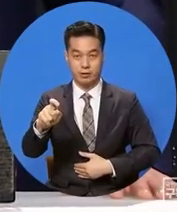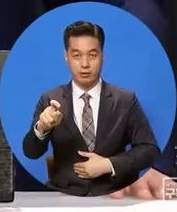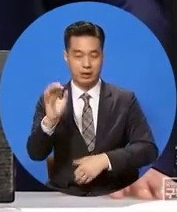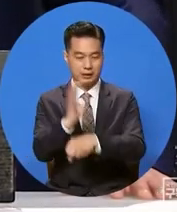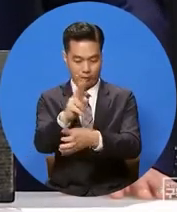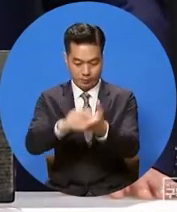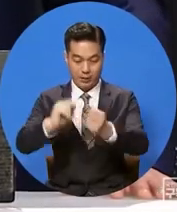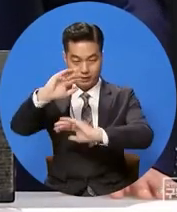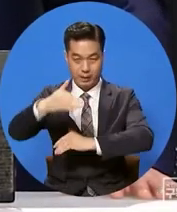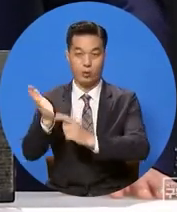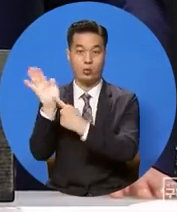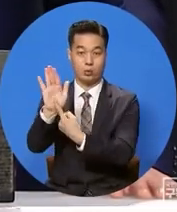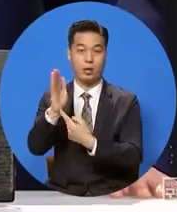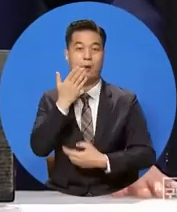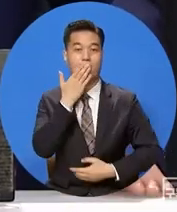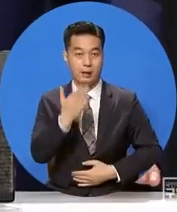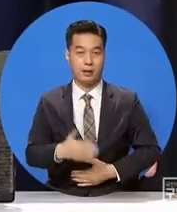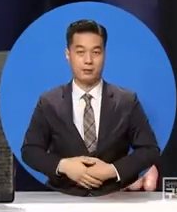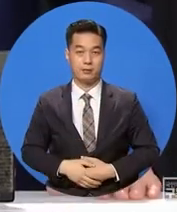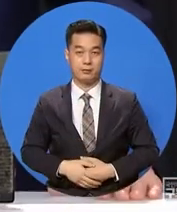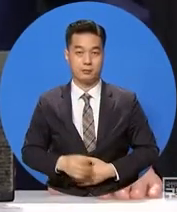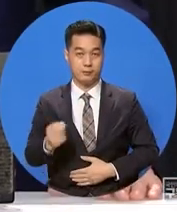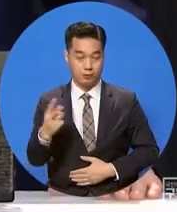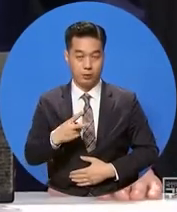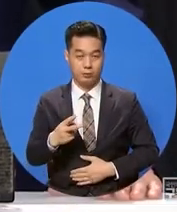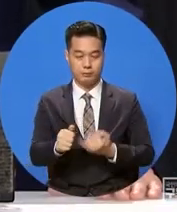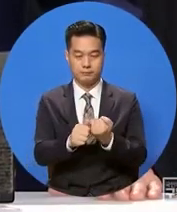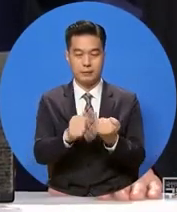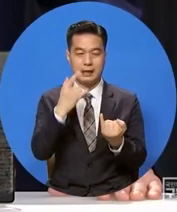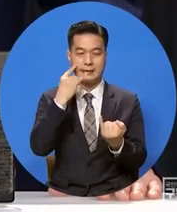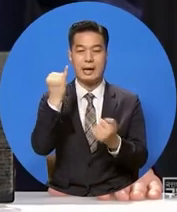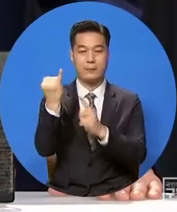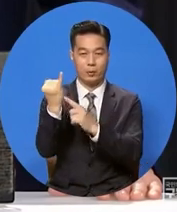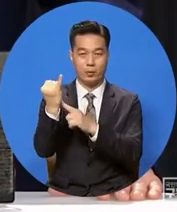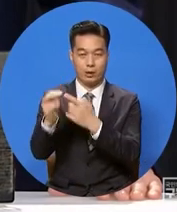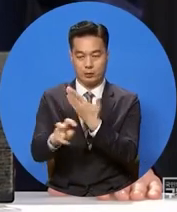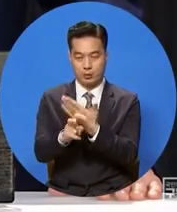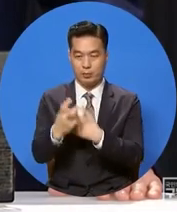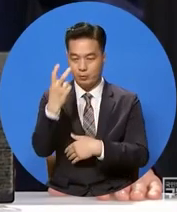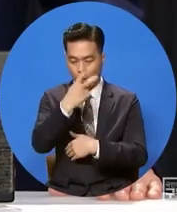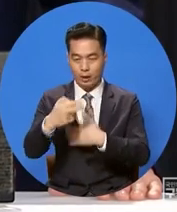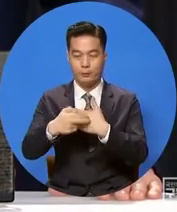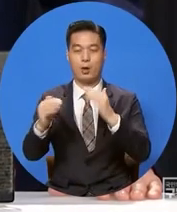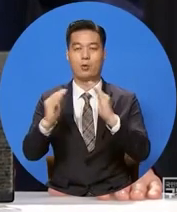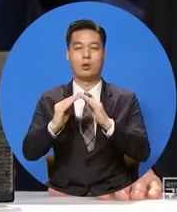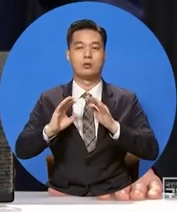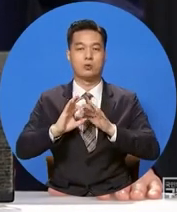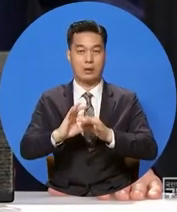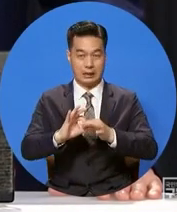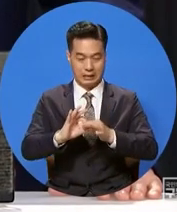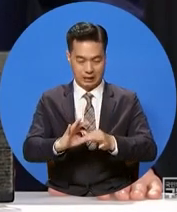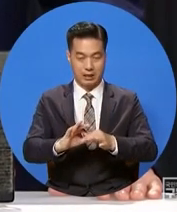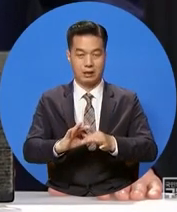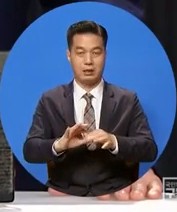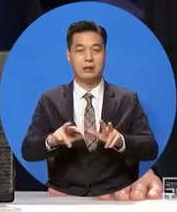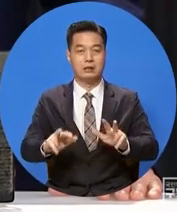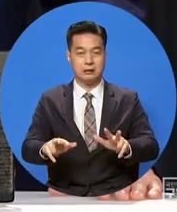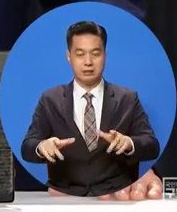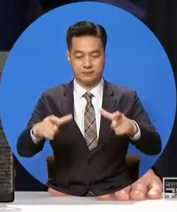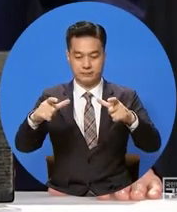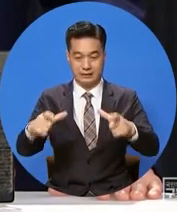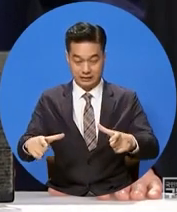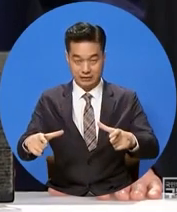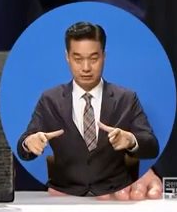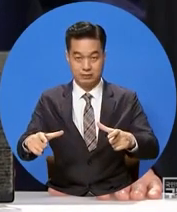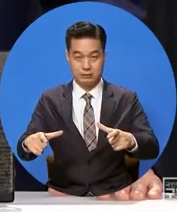거래 내역 공개하겠습니다. 예. 네. 그리고 장모님 네. 그 불법 요양 병원 네. 이 관계로 이제 지금 네. 지역